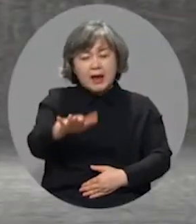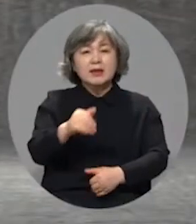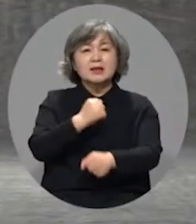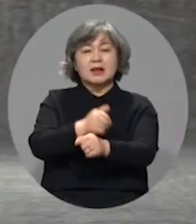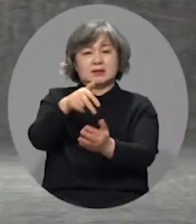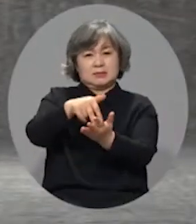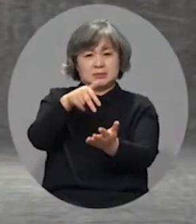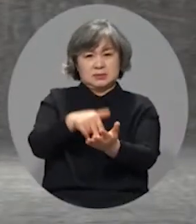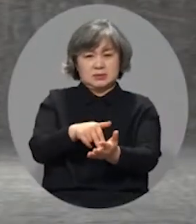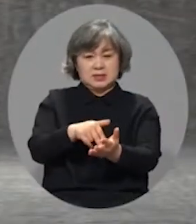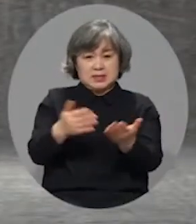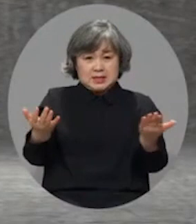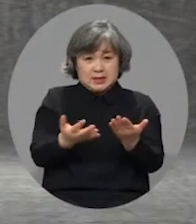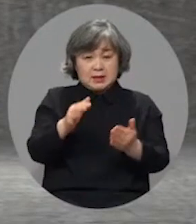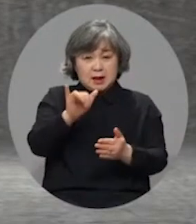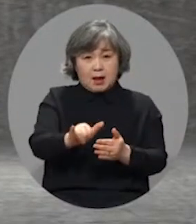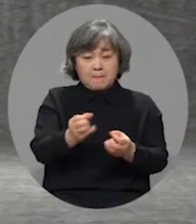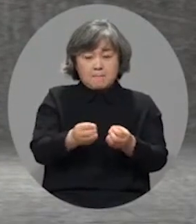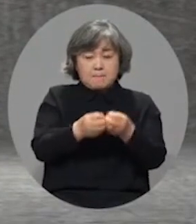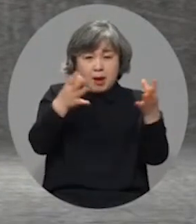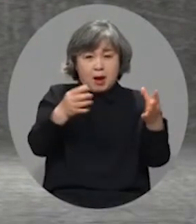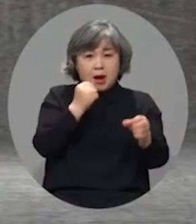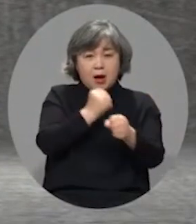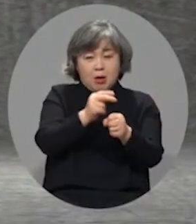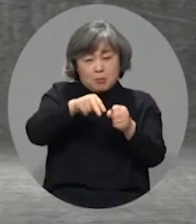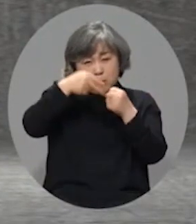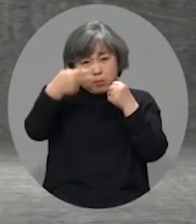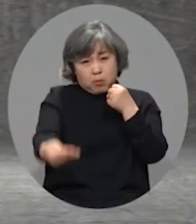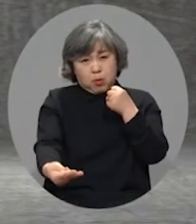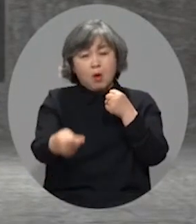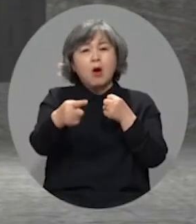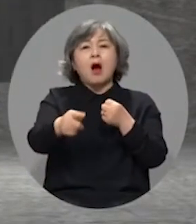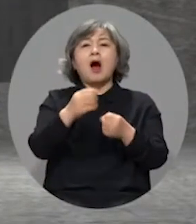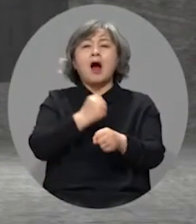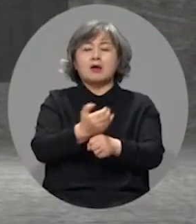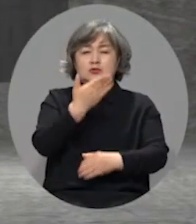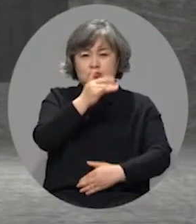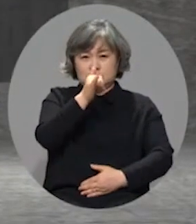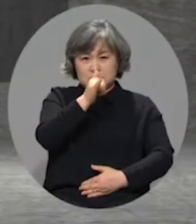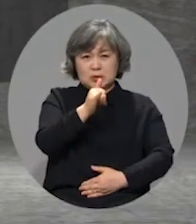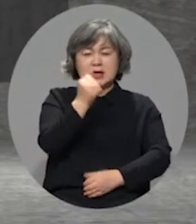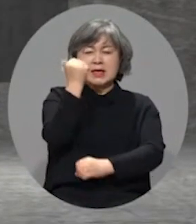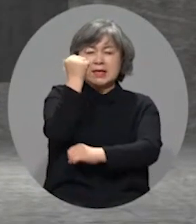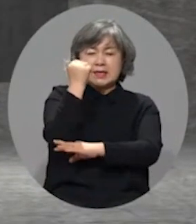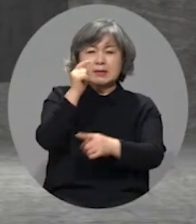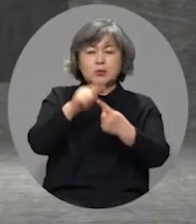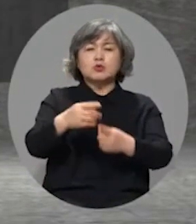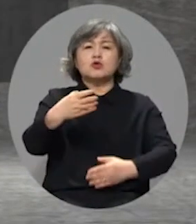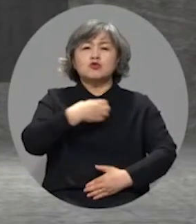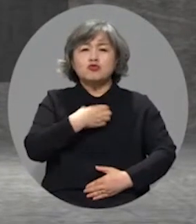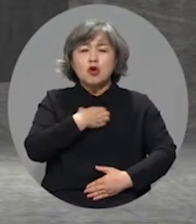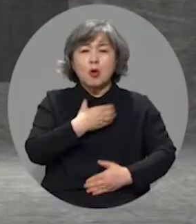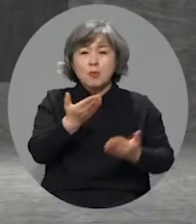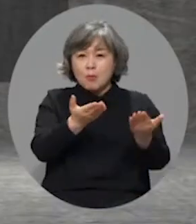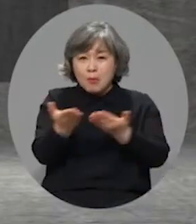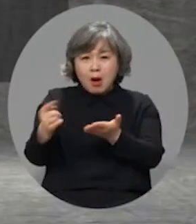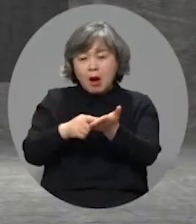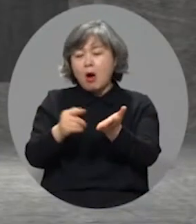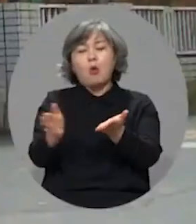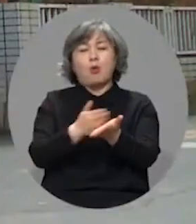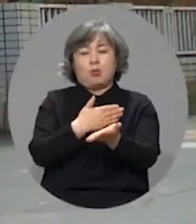정도입니다. 작업장은 폭발은 물론 추락사고 위험에도 노출돼 있고 기본적인 위험 안내도